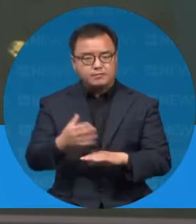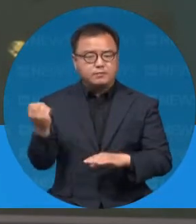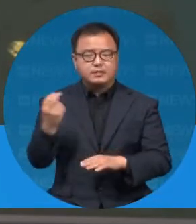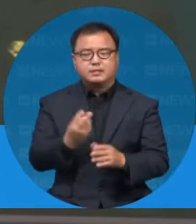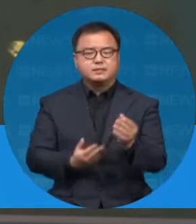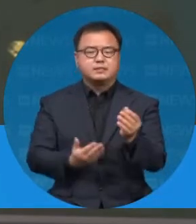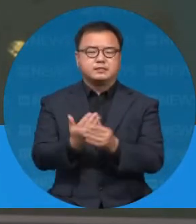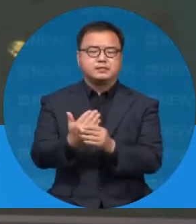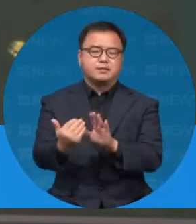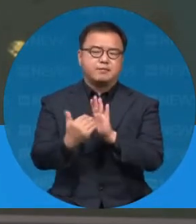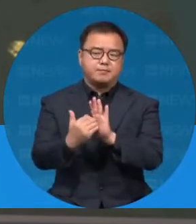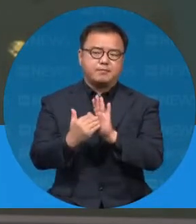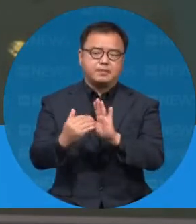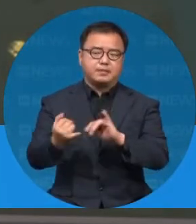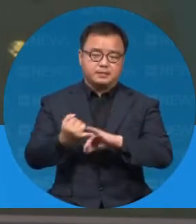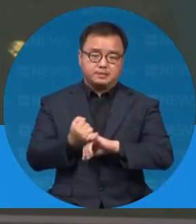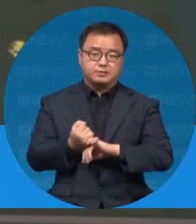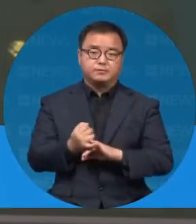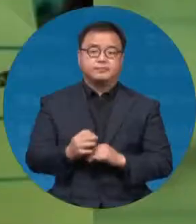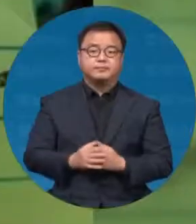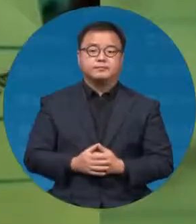송 속한 기자입니다